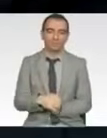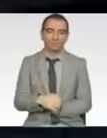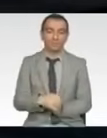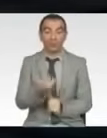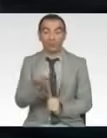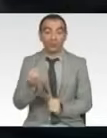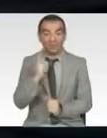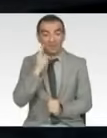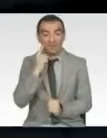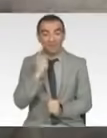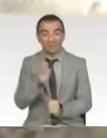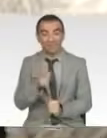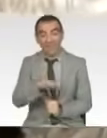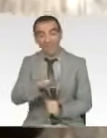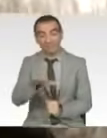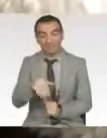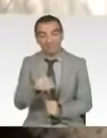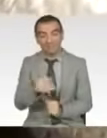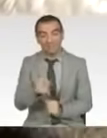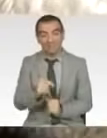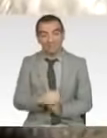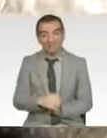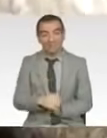Çok tatlılar hepsi.